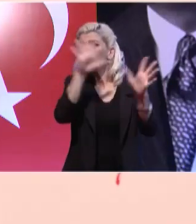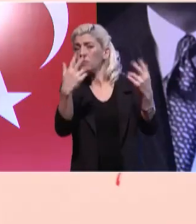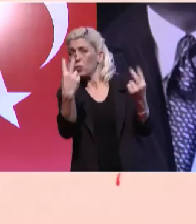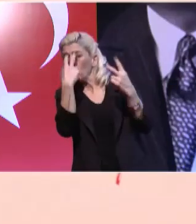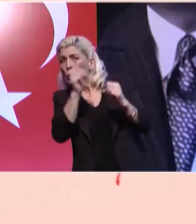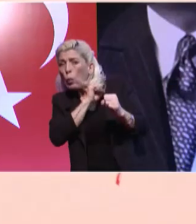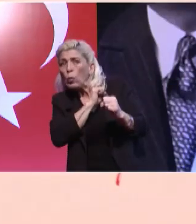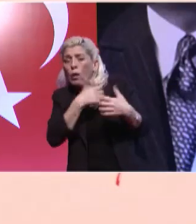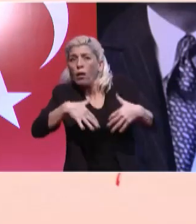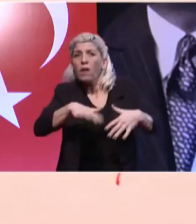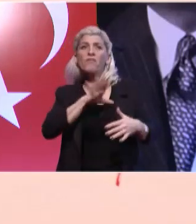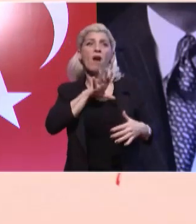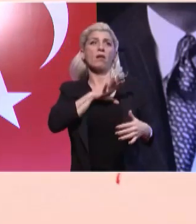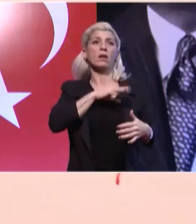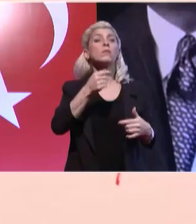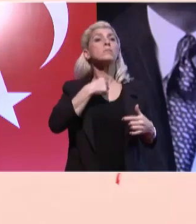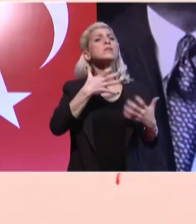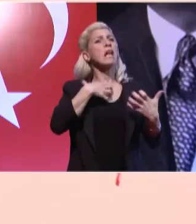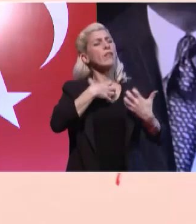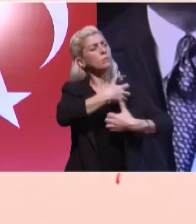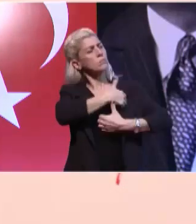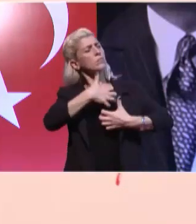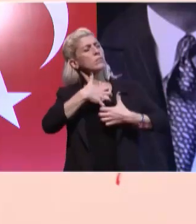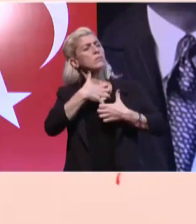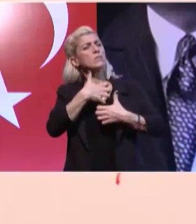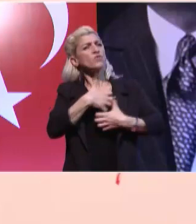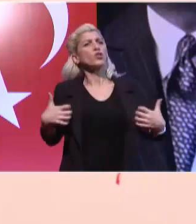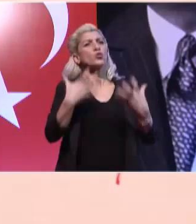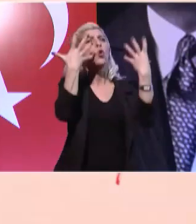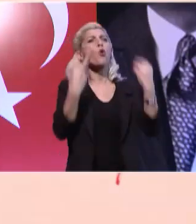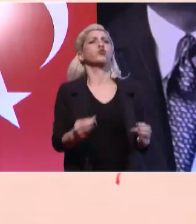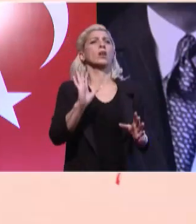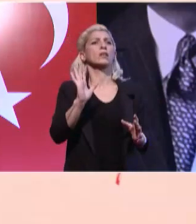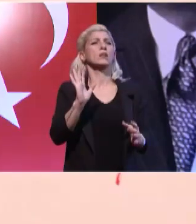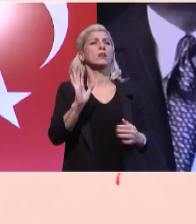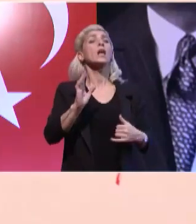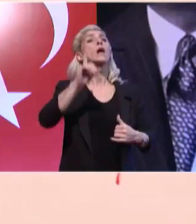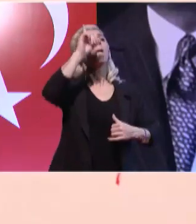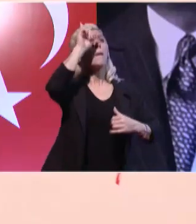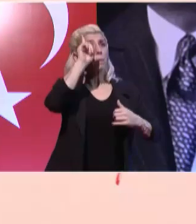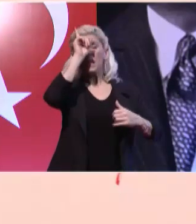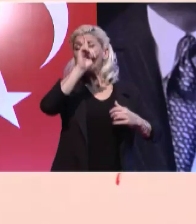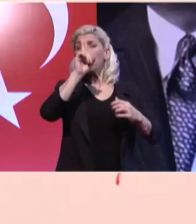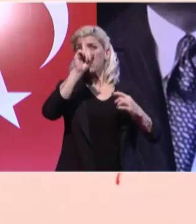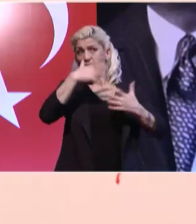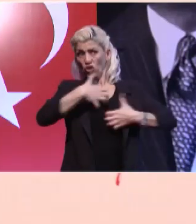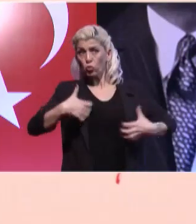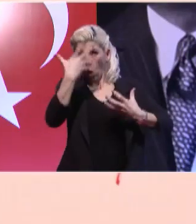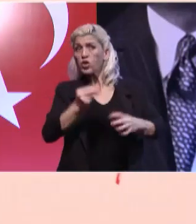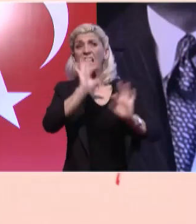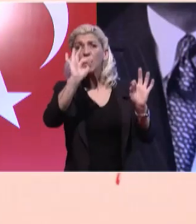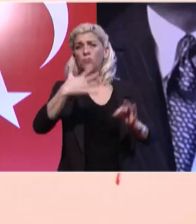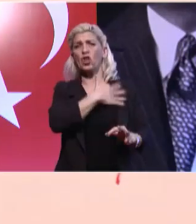aşmak zorundayız. Bir fedakarlık gerekiyorsa o fedakarlık önce Cumhuriyet Halk Partililere düşer. Hepimize